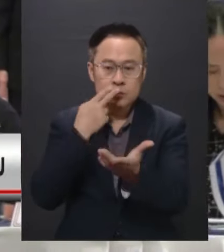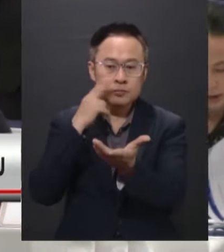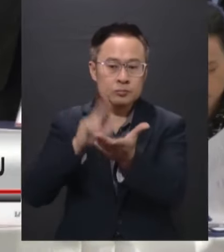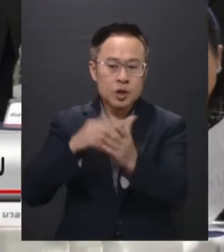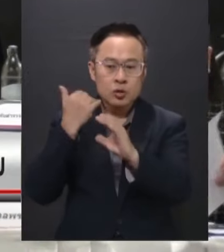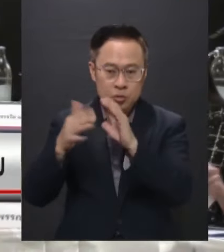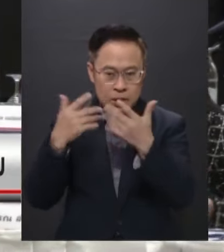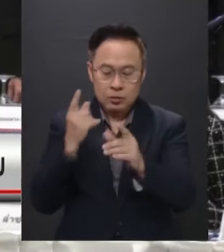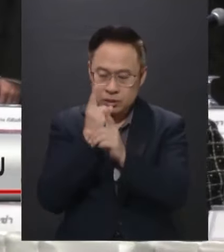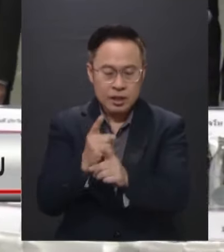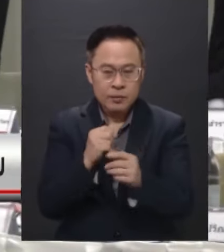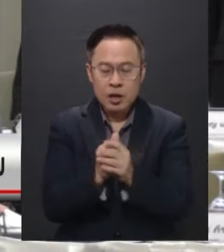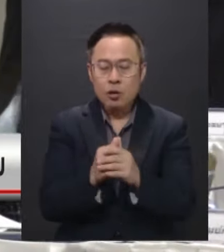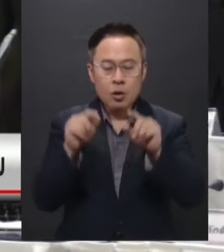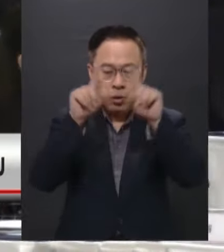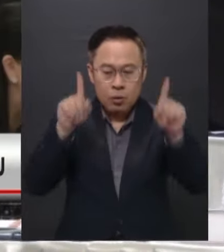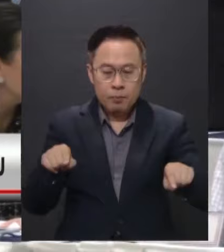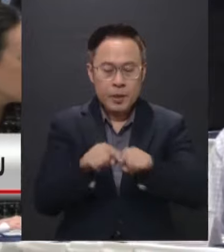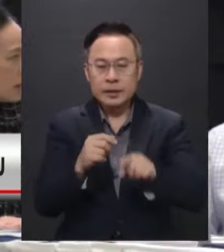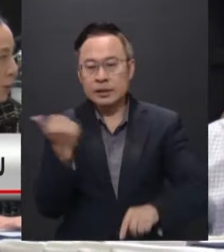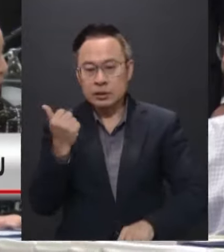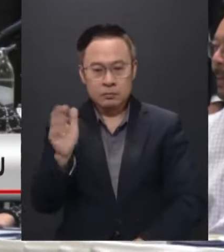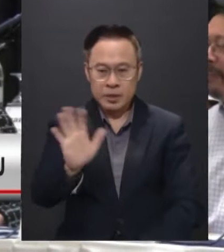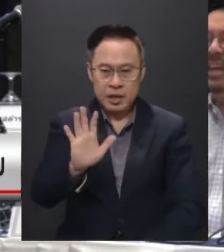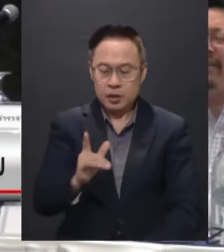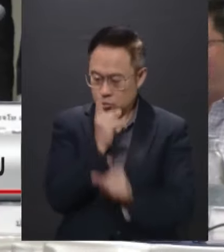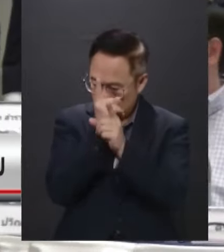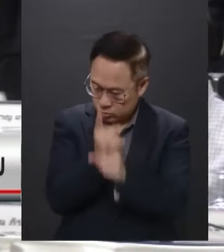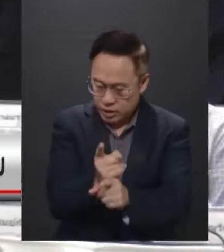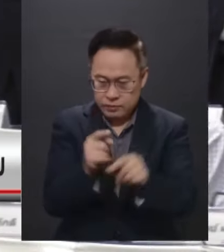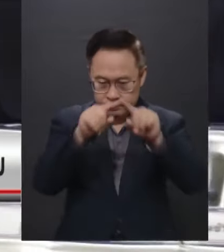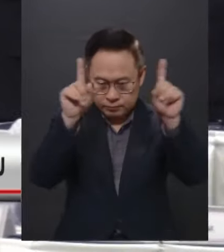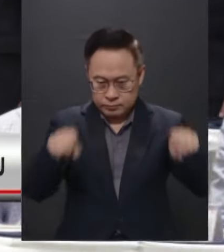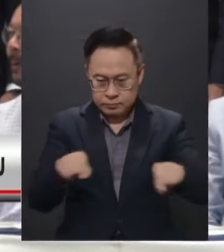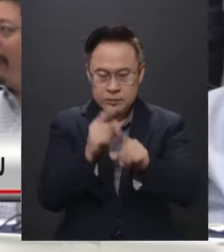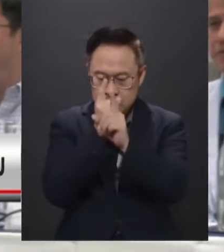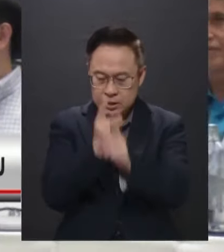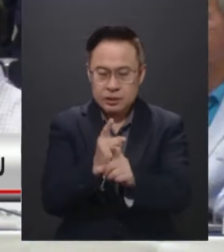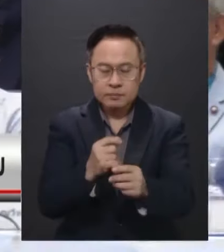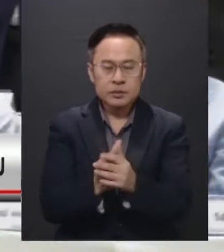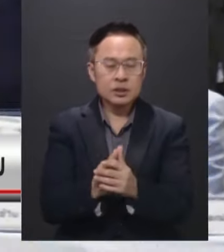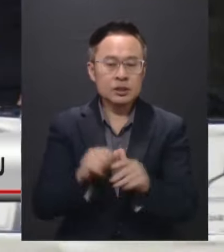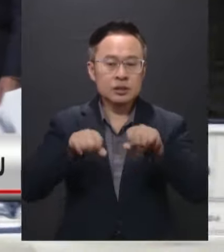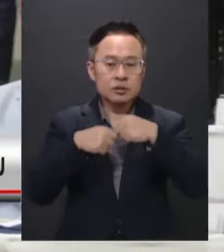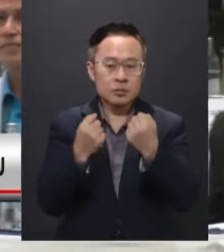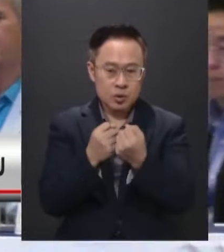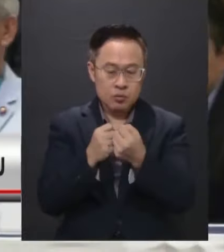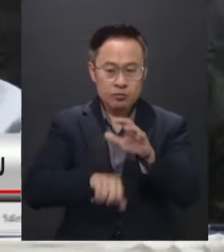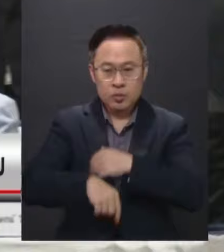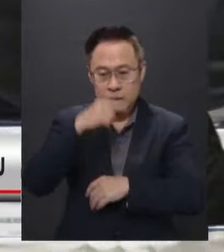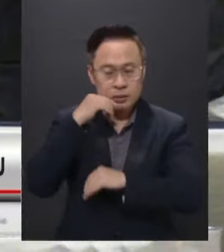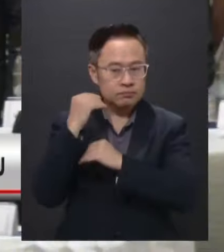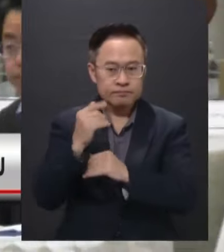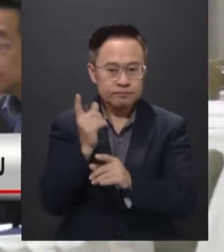ท่านั้นนำเอาใบมอบอำนาจแบบฟอร์มอื่นๆมาใช้ไม่ได้นะคะในการเลือกตั้งนายกสมาคมรวมถึงโหวตเ